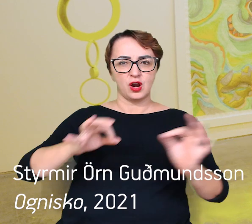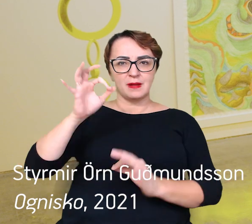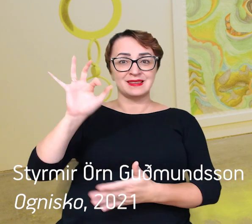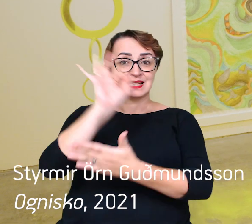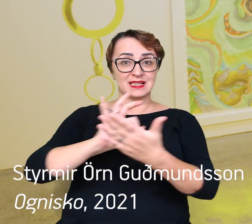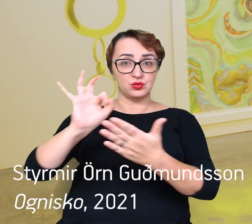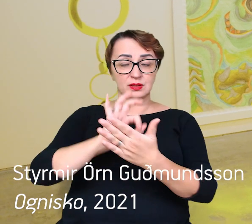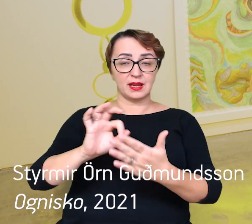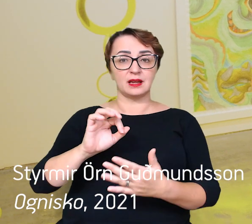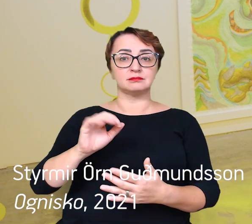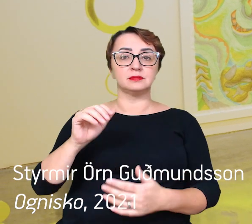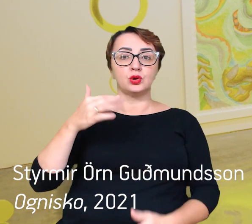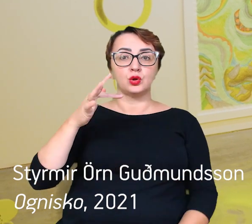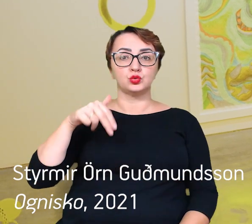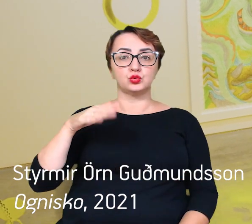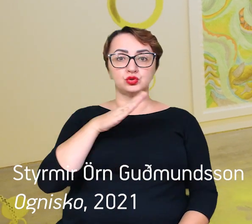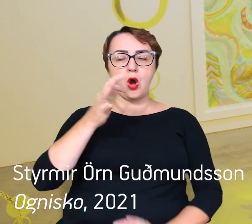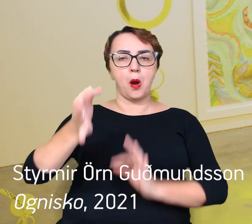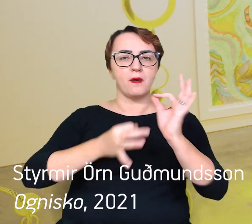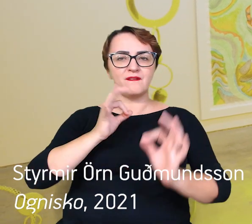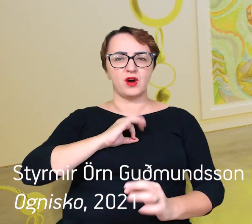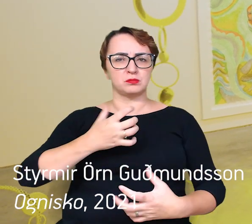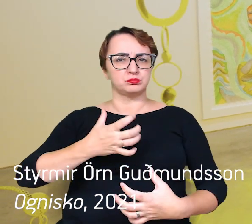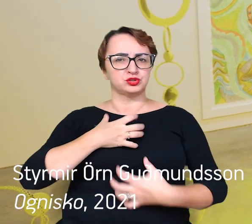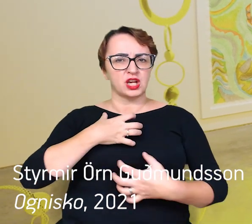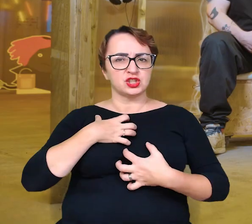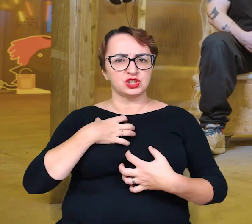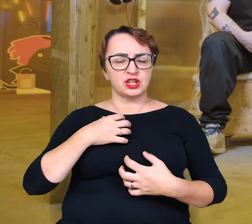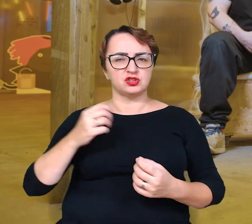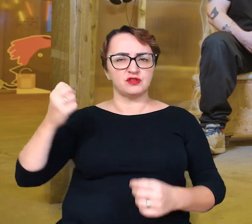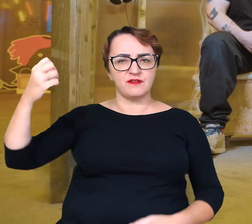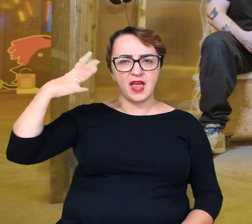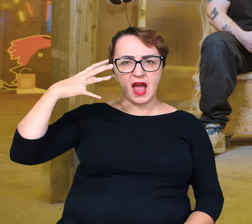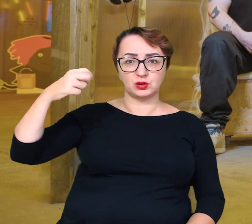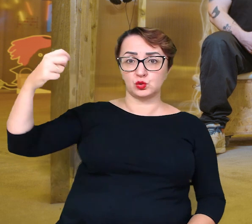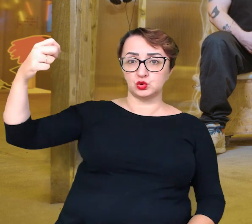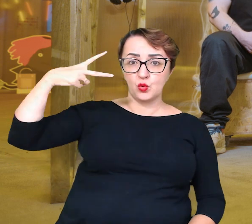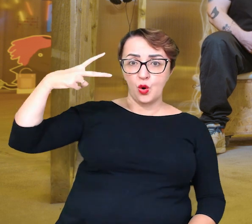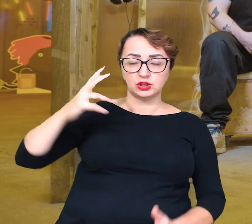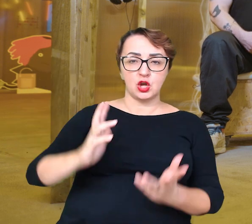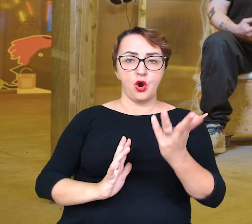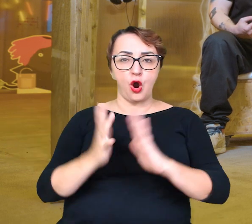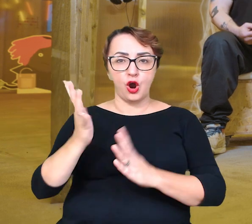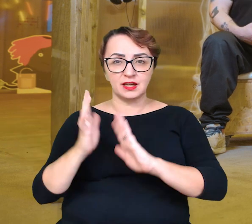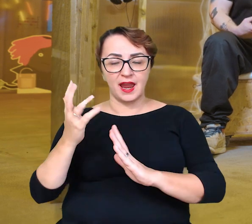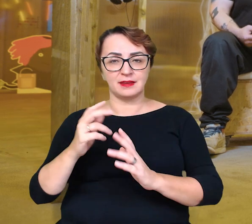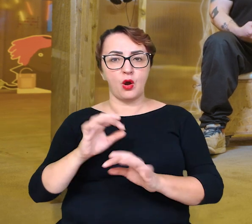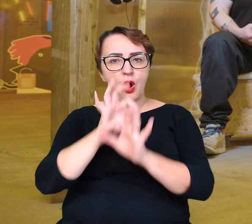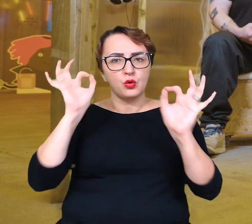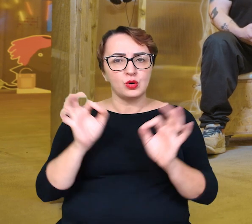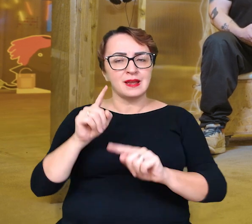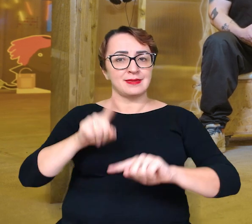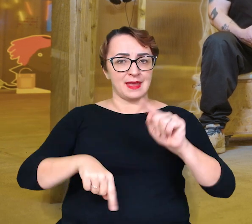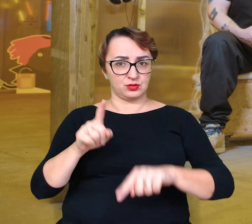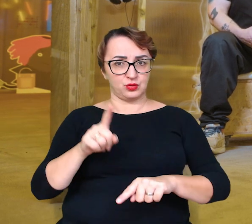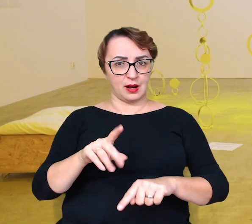o takim ekstatycznym przeżyciu światła, słońca, również ognia, generalnie natury, bo to też